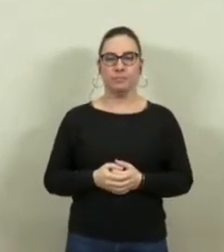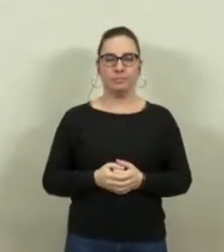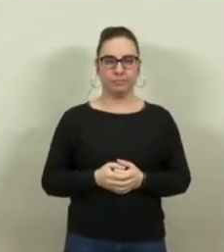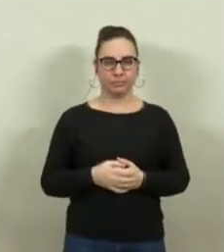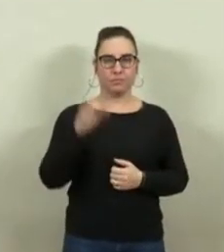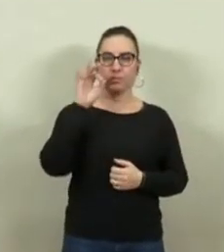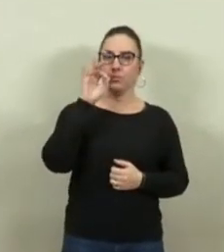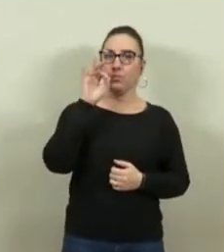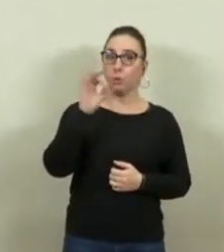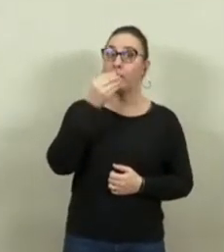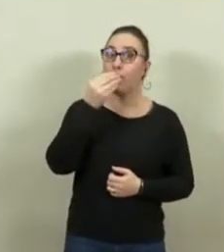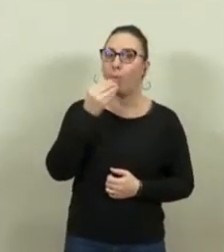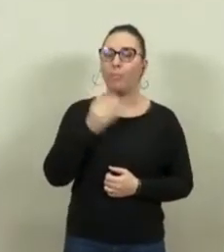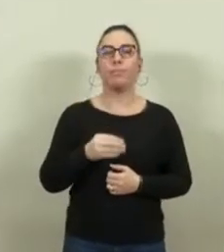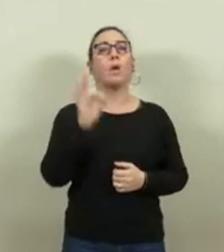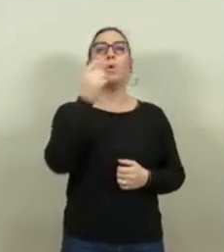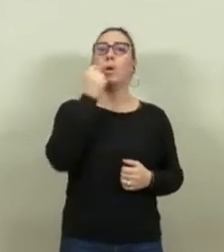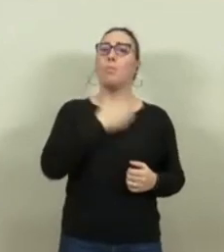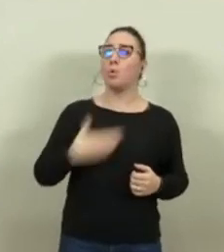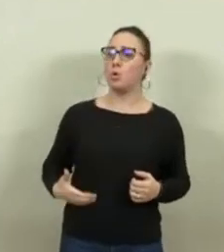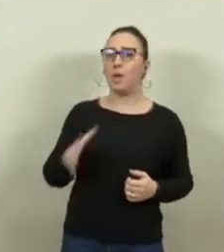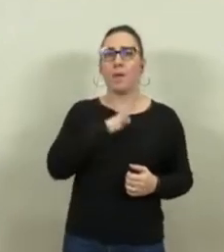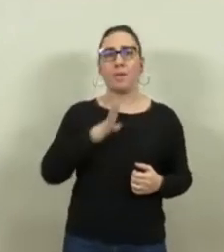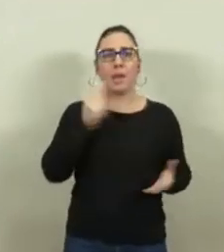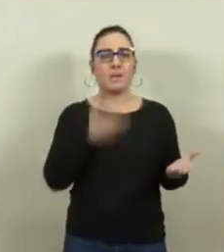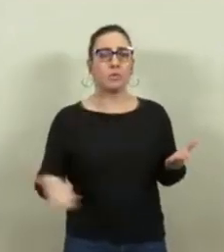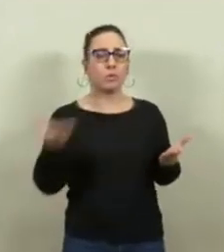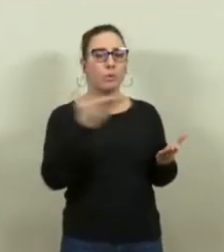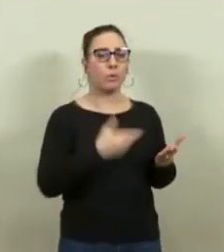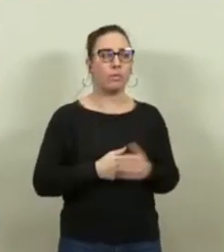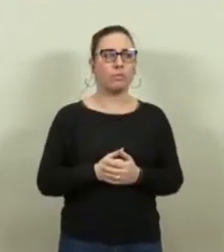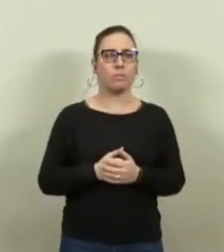Oui. Bon, ouais. Monsieur le maire, mesdames, messieurs, j'interviens ici